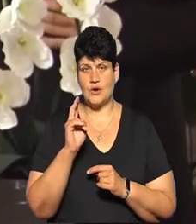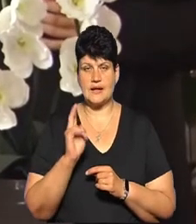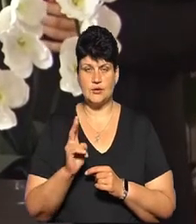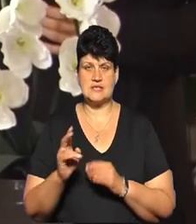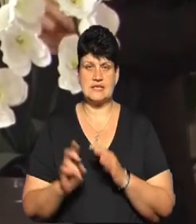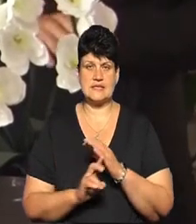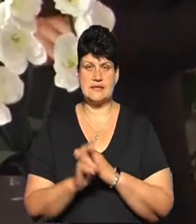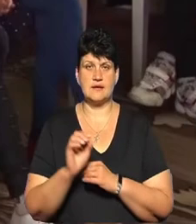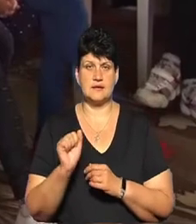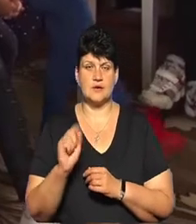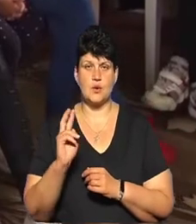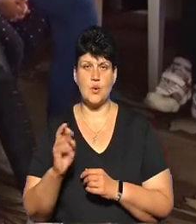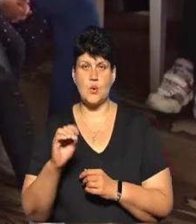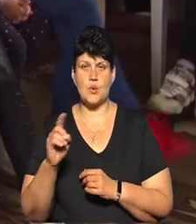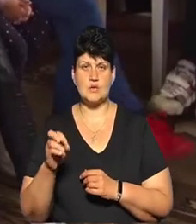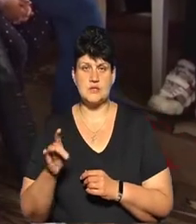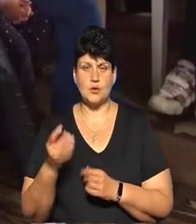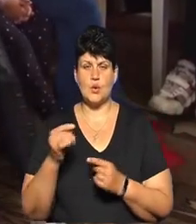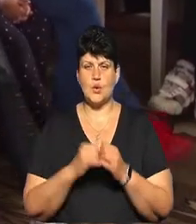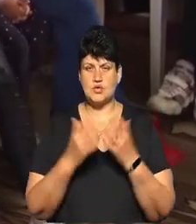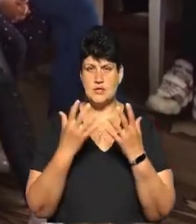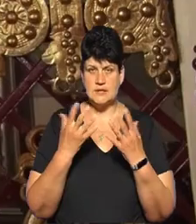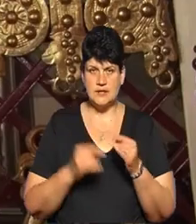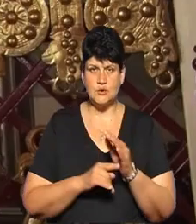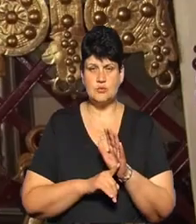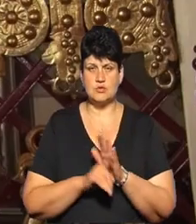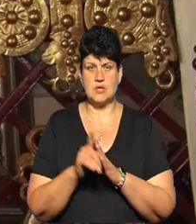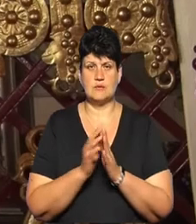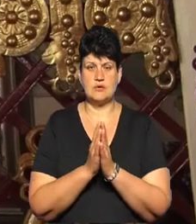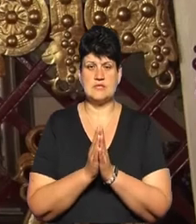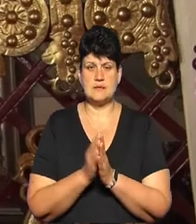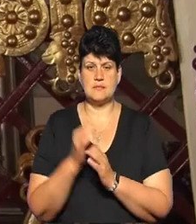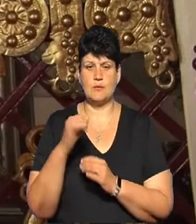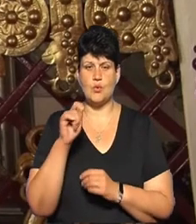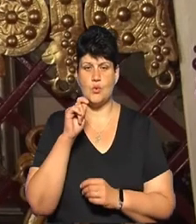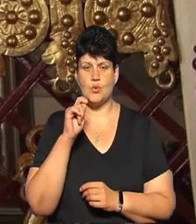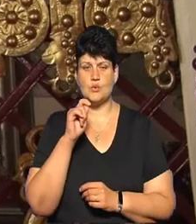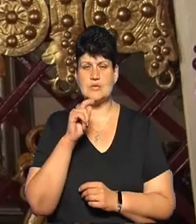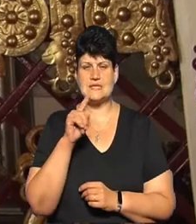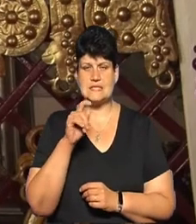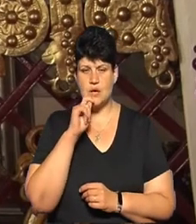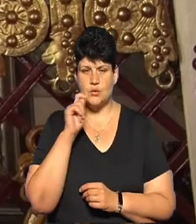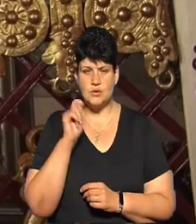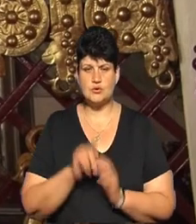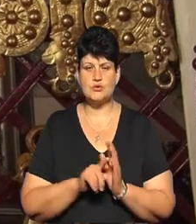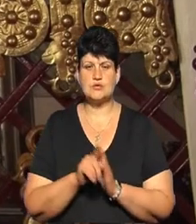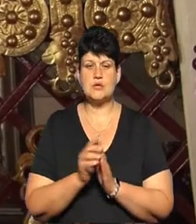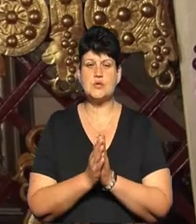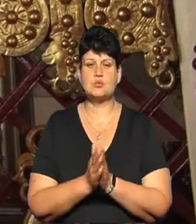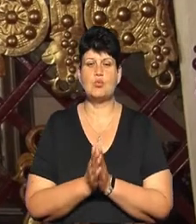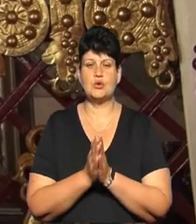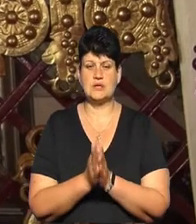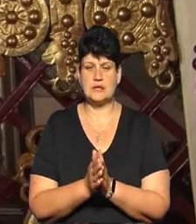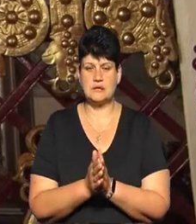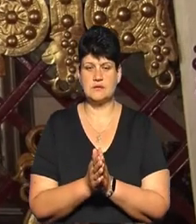кожен день розпочинається з молитви за перемогу України. День розпочинається, як прийнято, з молитви. Ми розпочинаємо з